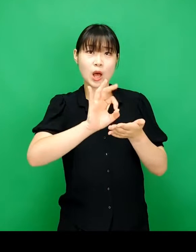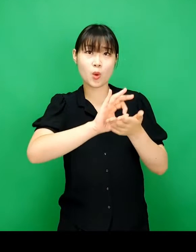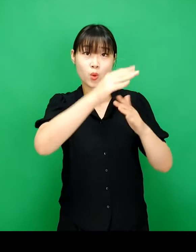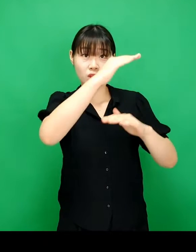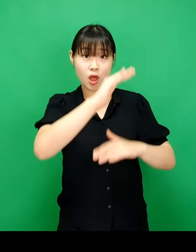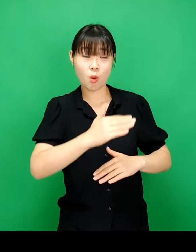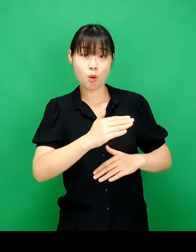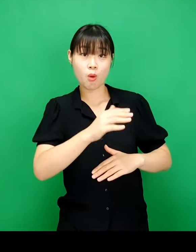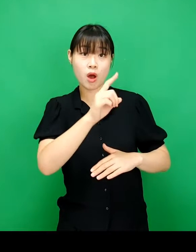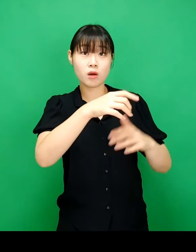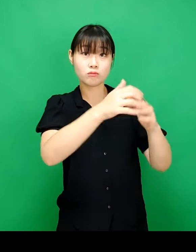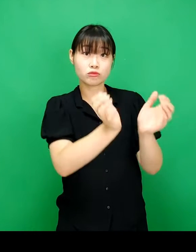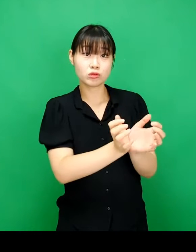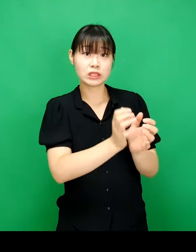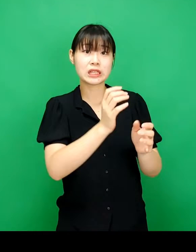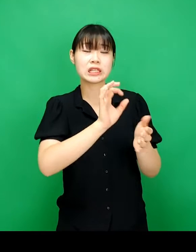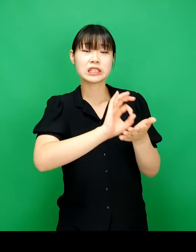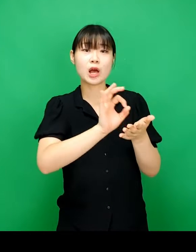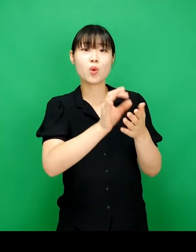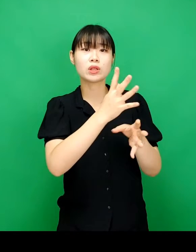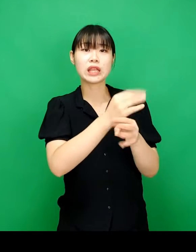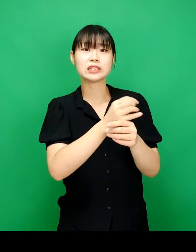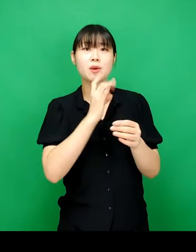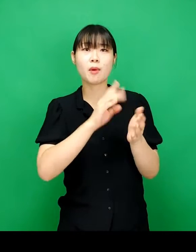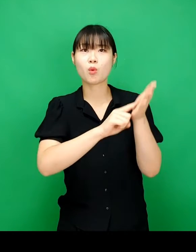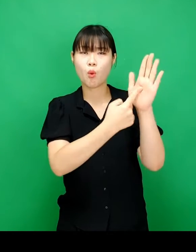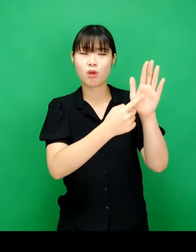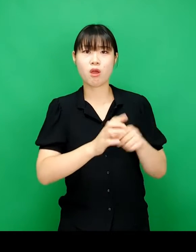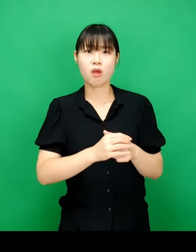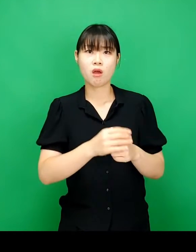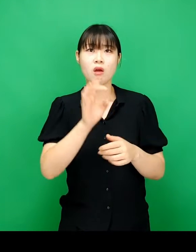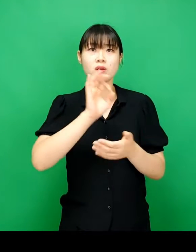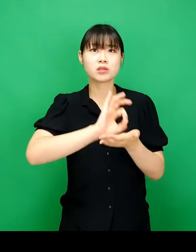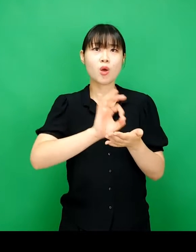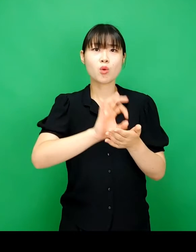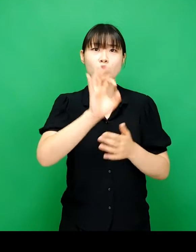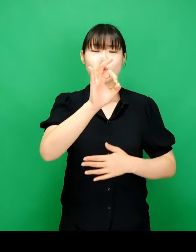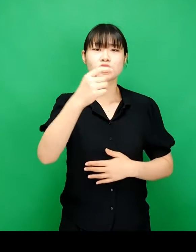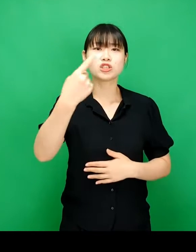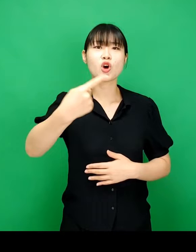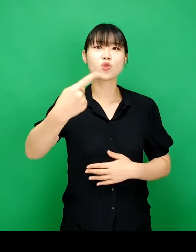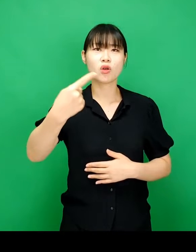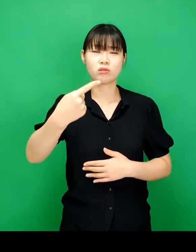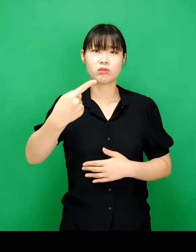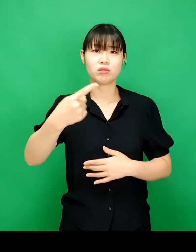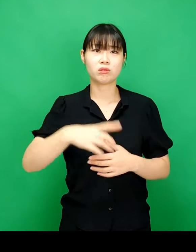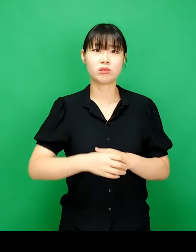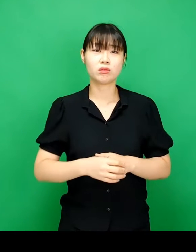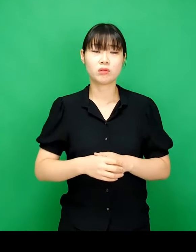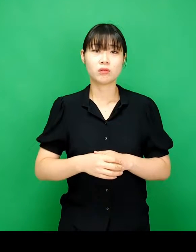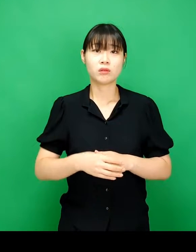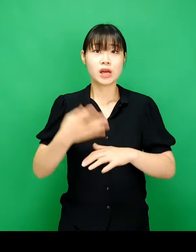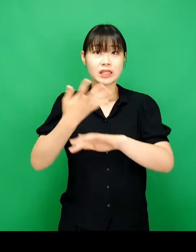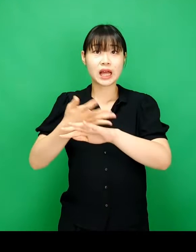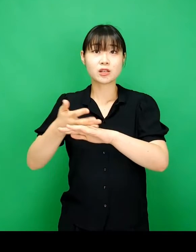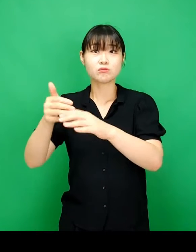내역 자료입니다. 한 부처는 사용 날짜만 공개했습니다. 사용 금액은 1,000원